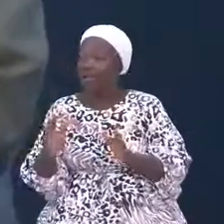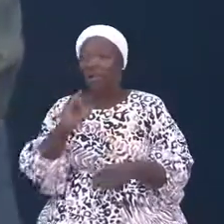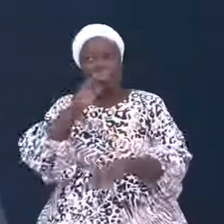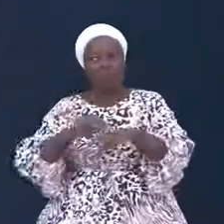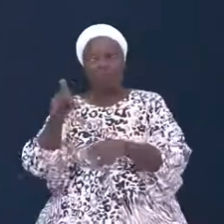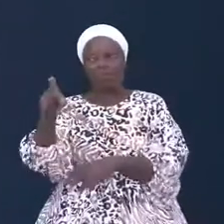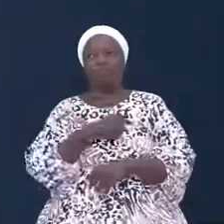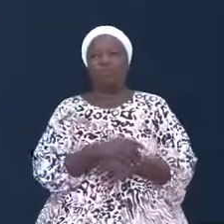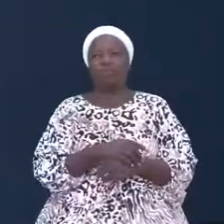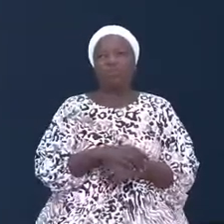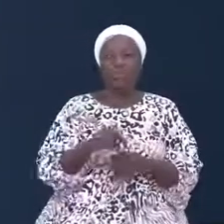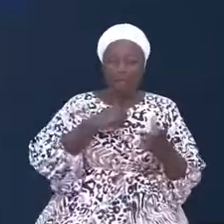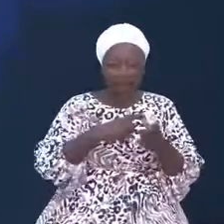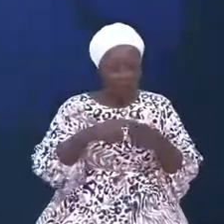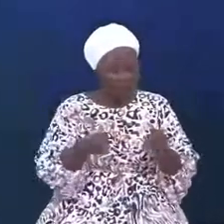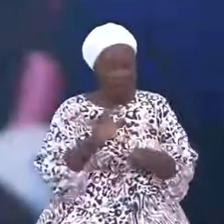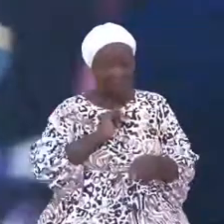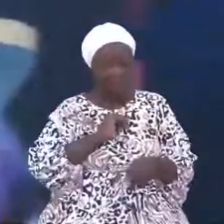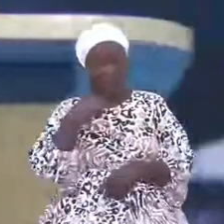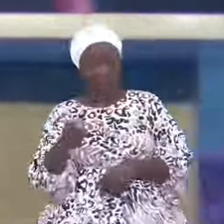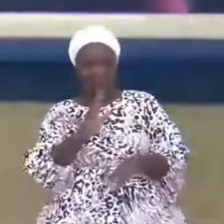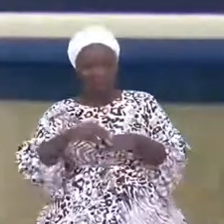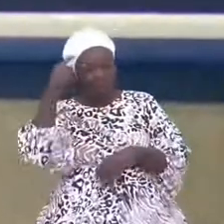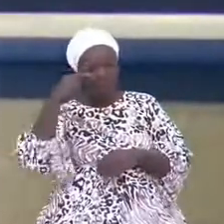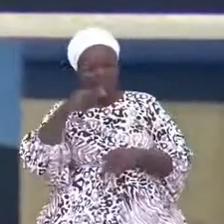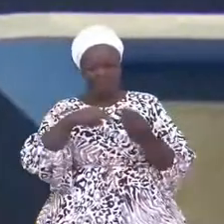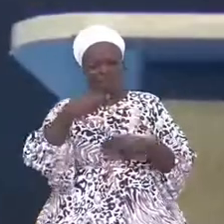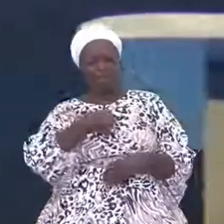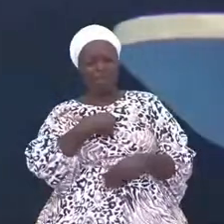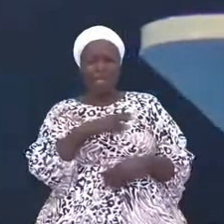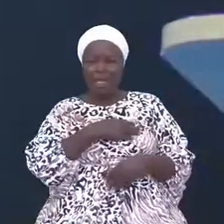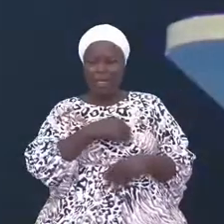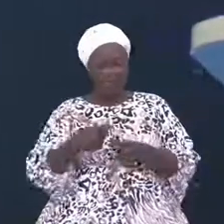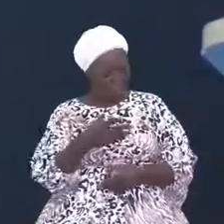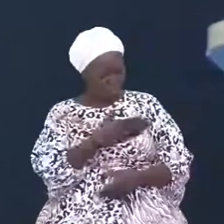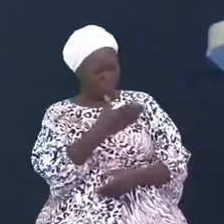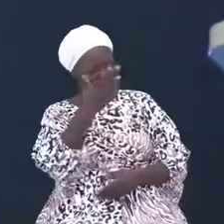guérisseur, Jésus le libérateur t'appelle. Et comme